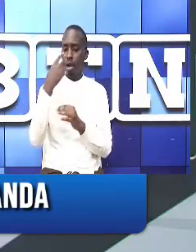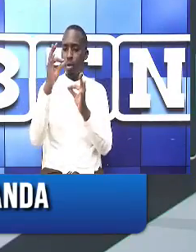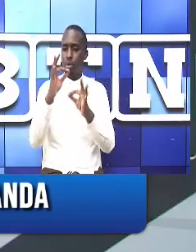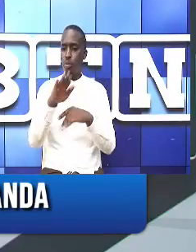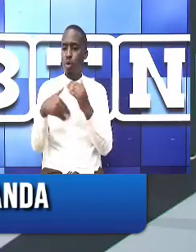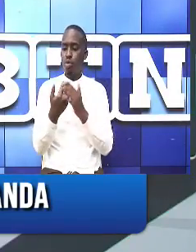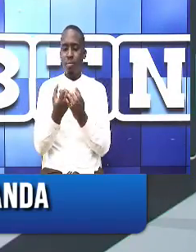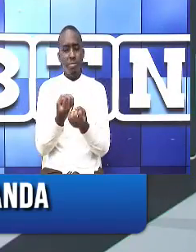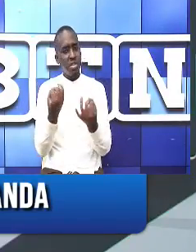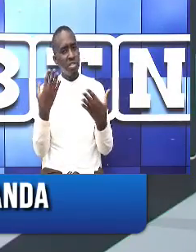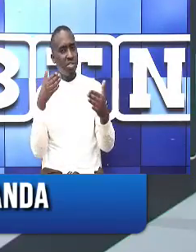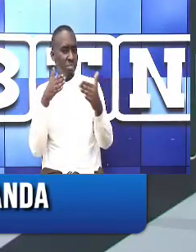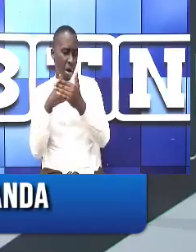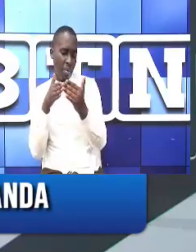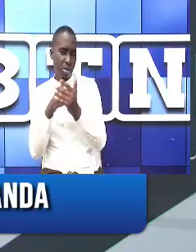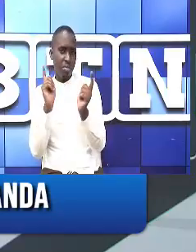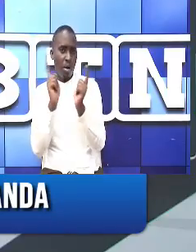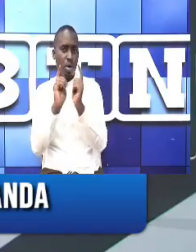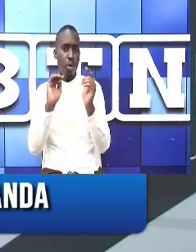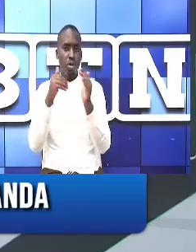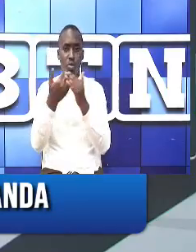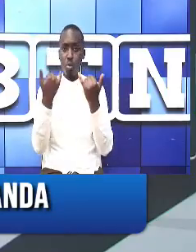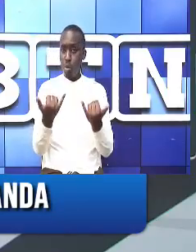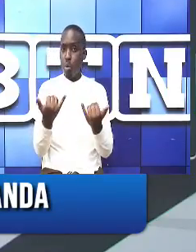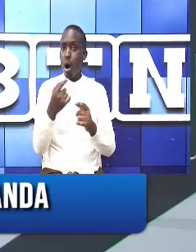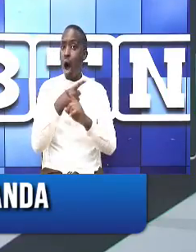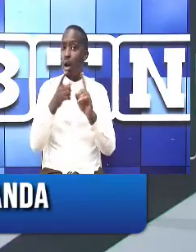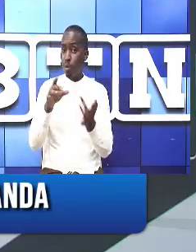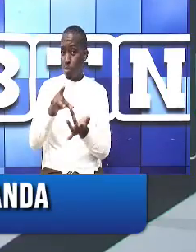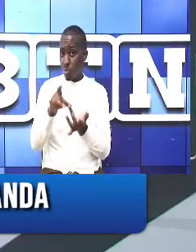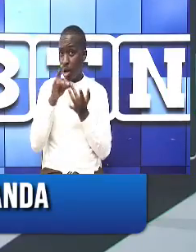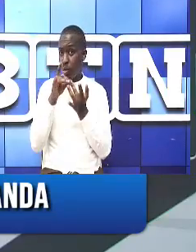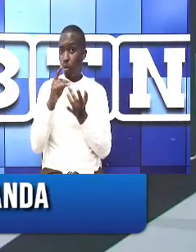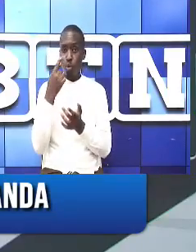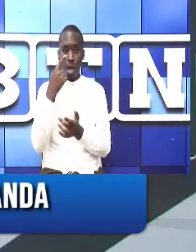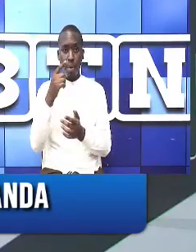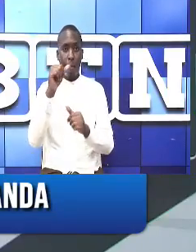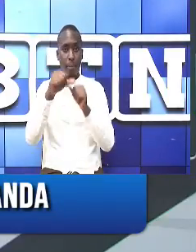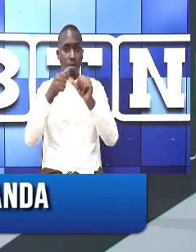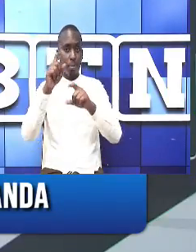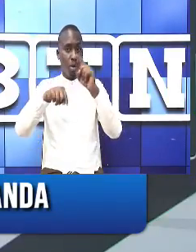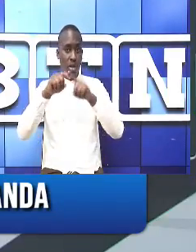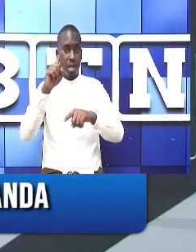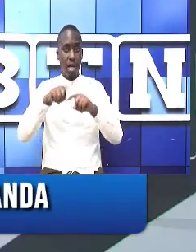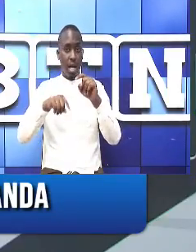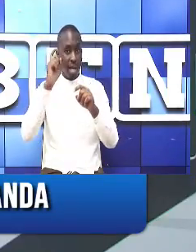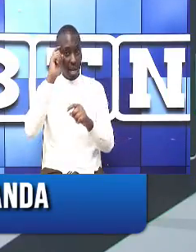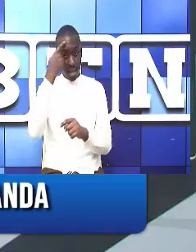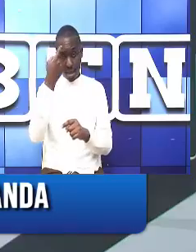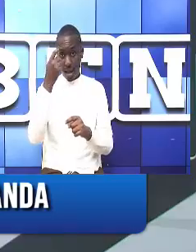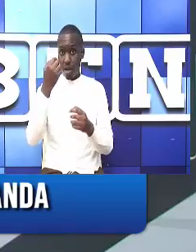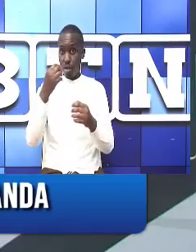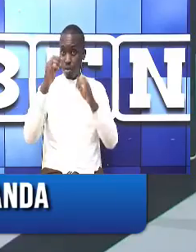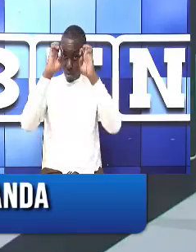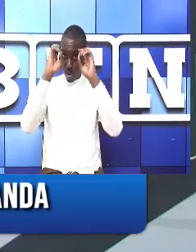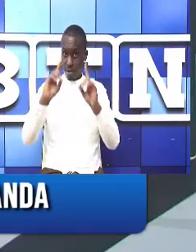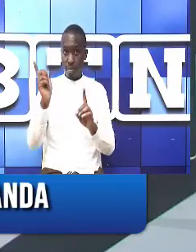byinshi imbogamizi bahura nazo kugeza ubu ngubu ariko by'umwihariko tureba kuri politike ya leta y'uburezi